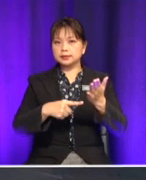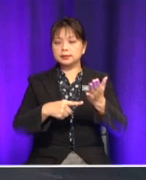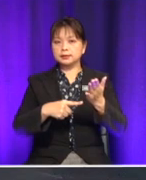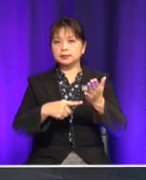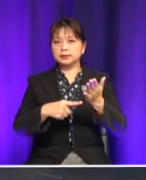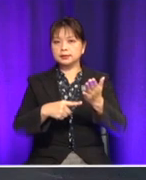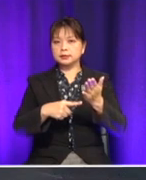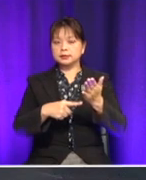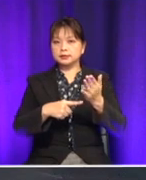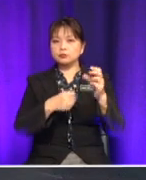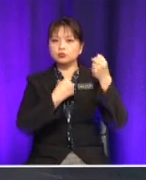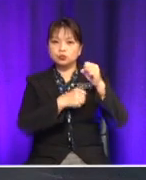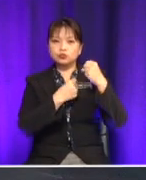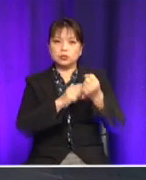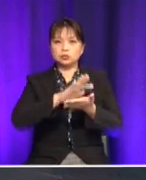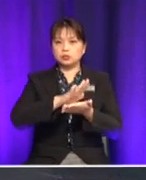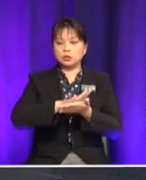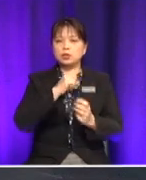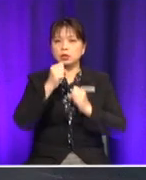sekolahnya berlari